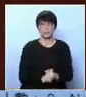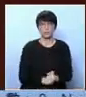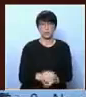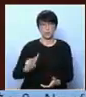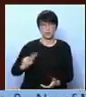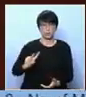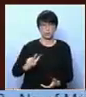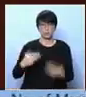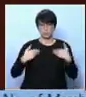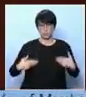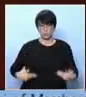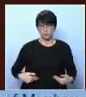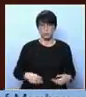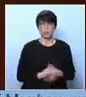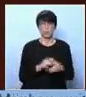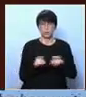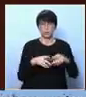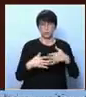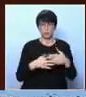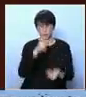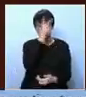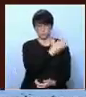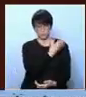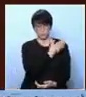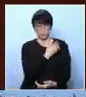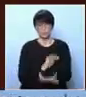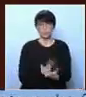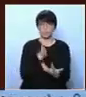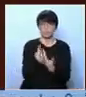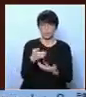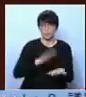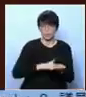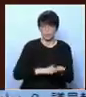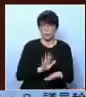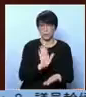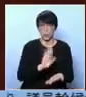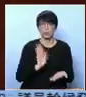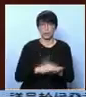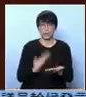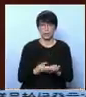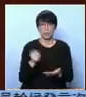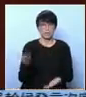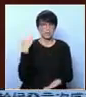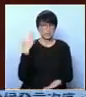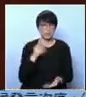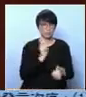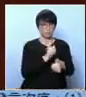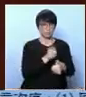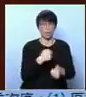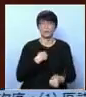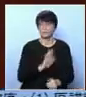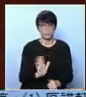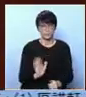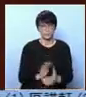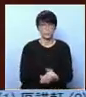的一員，雖然未必是完全是直接主事這件事，所以我們是無意批評，我們只是指出有人